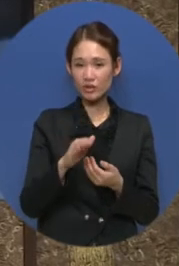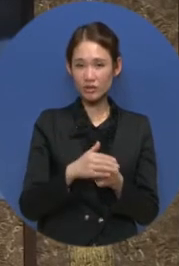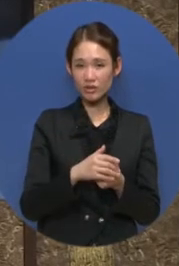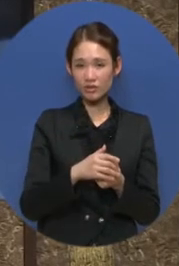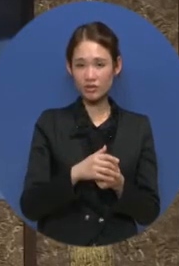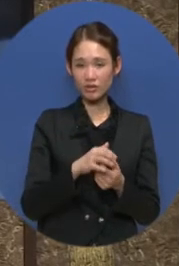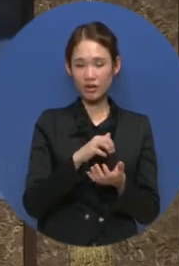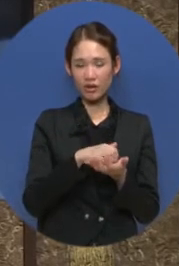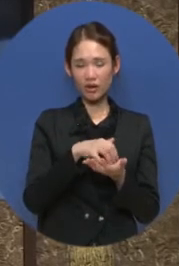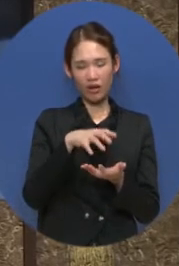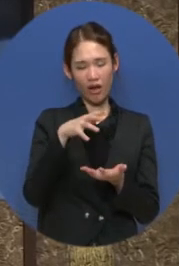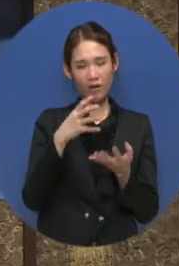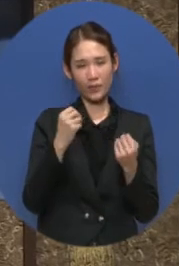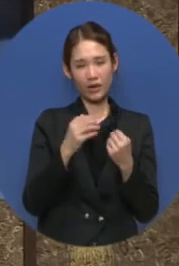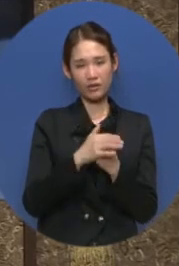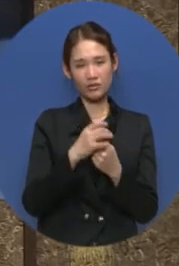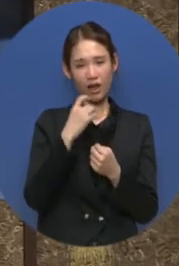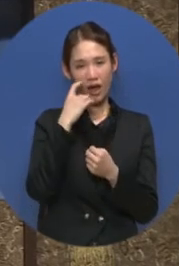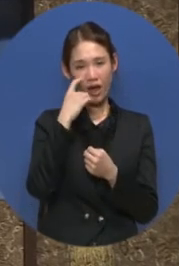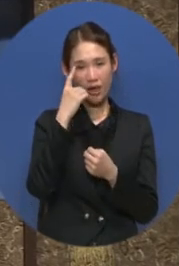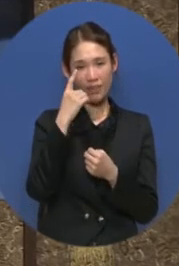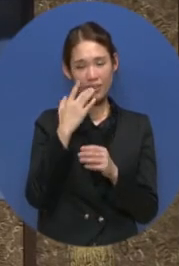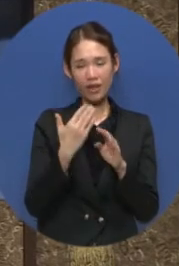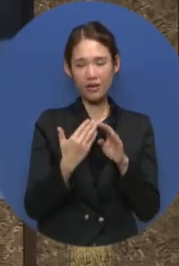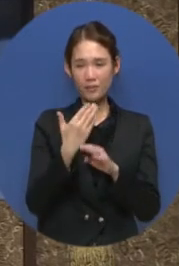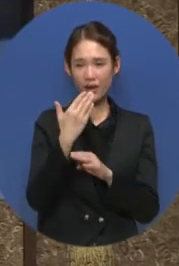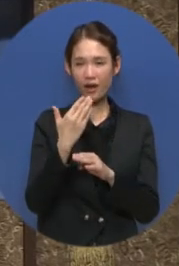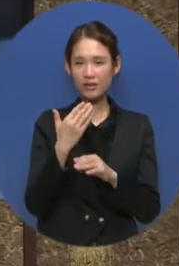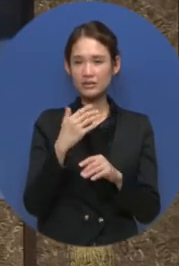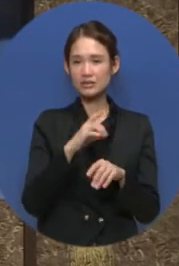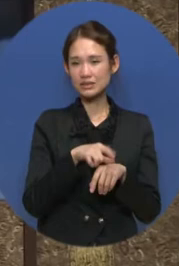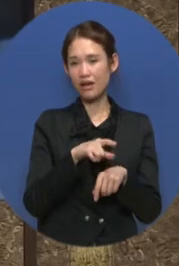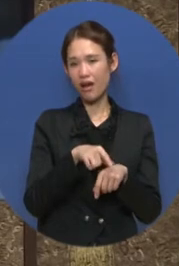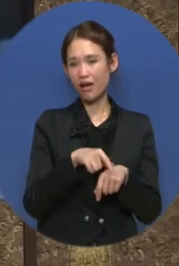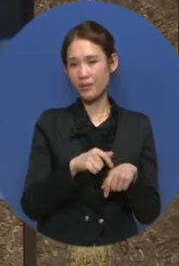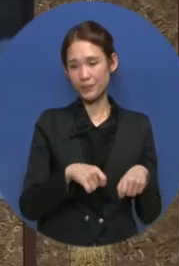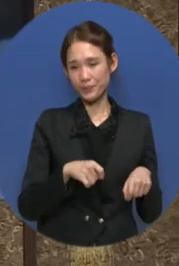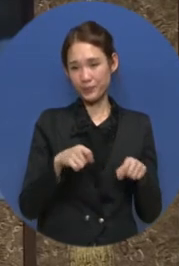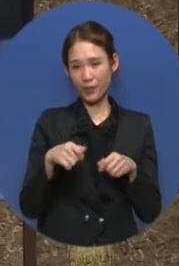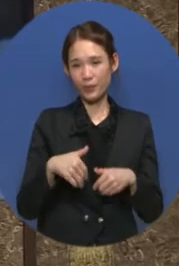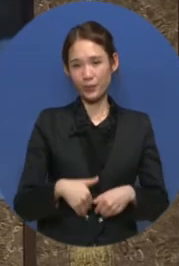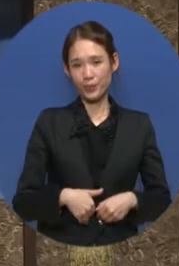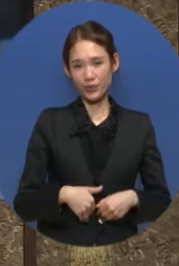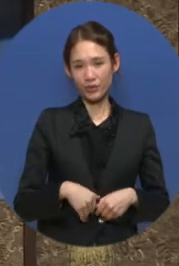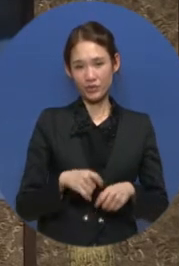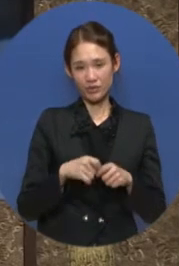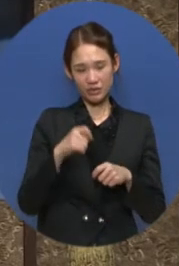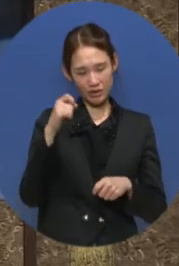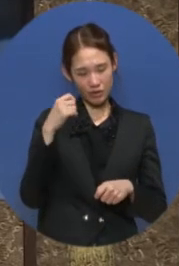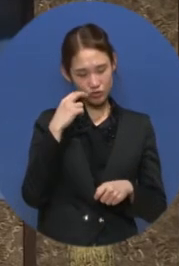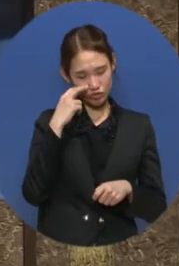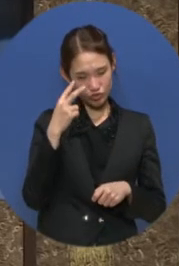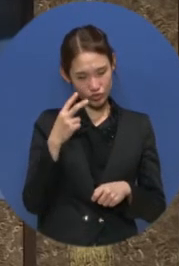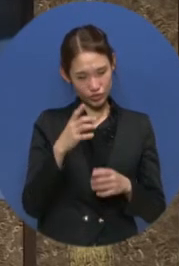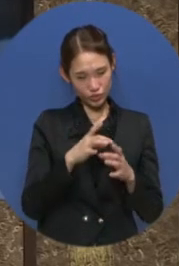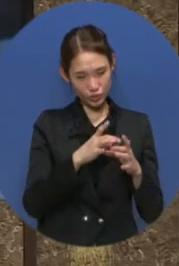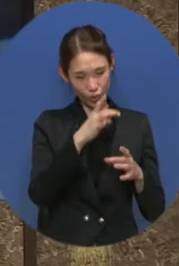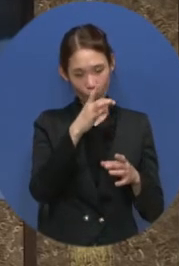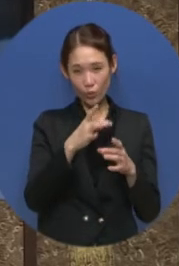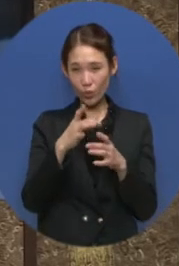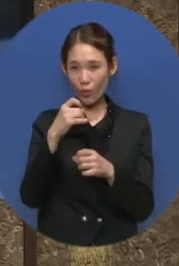너무 밀려가지고 보통 한 달 반 이렇게 걸리더라고요. 길게는 2개월. 네. 그래서 통